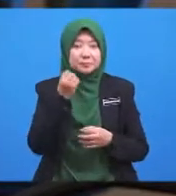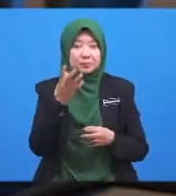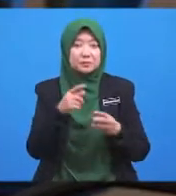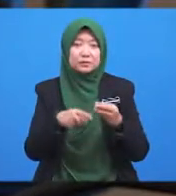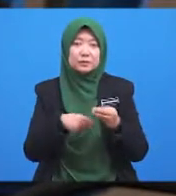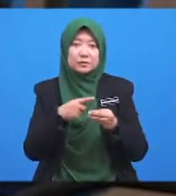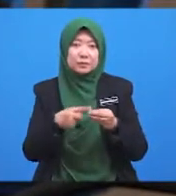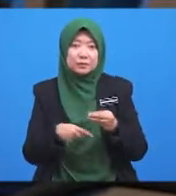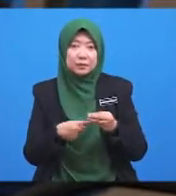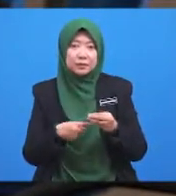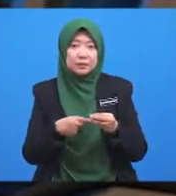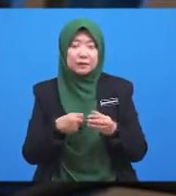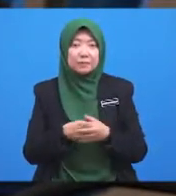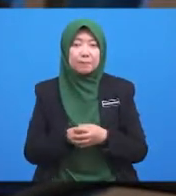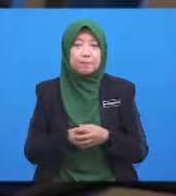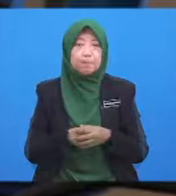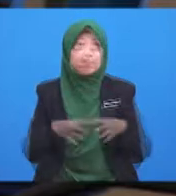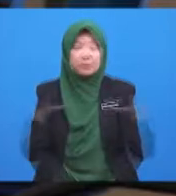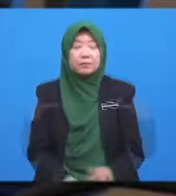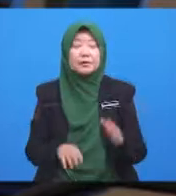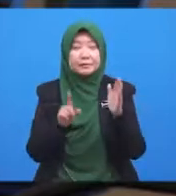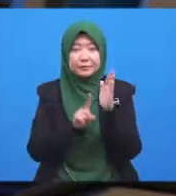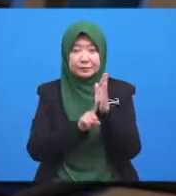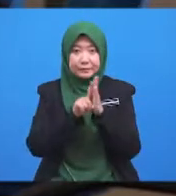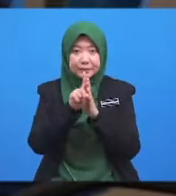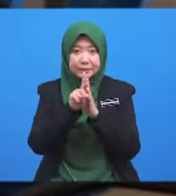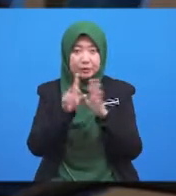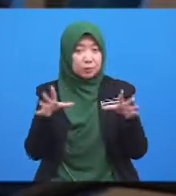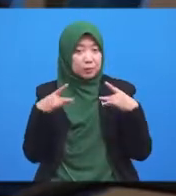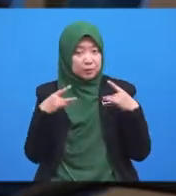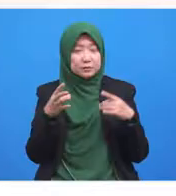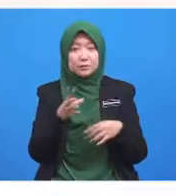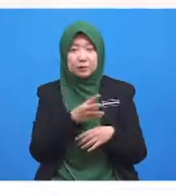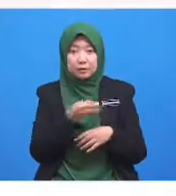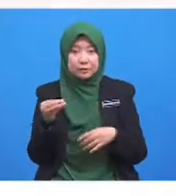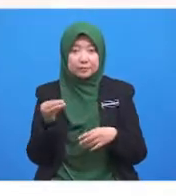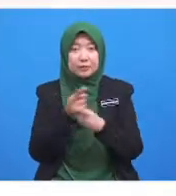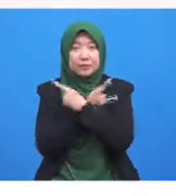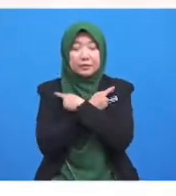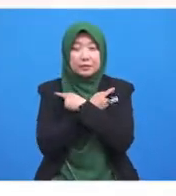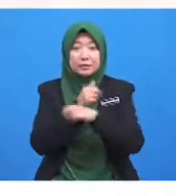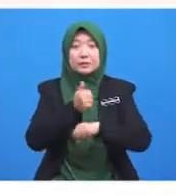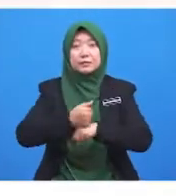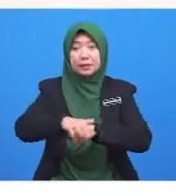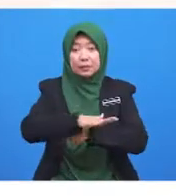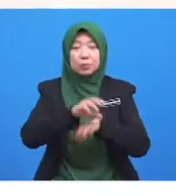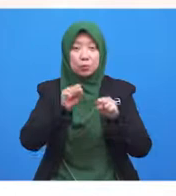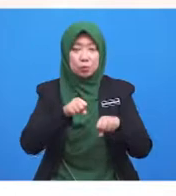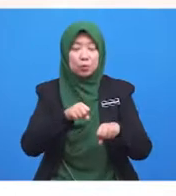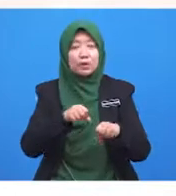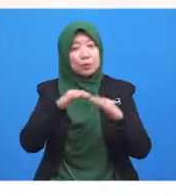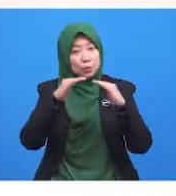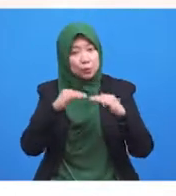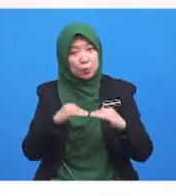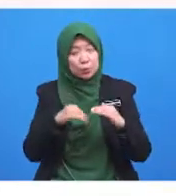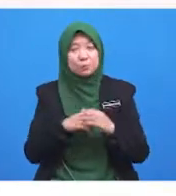dan relaxation setting. Ketinggian contraction dan relaxation setting boleh dinaikkan atau diturunkan.